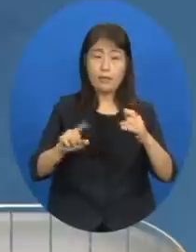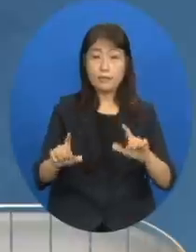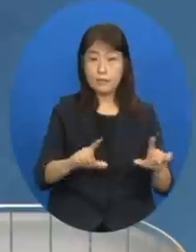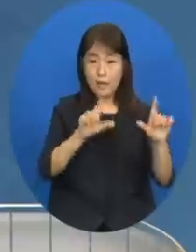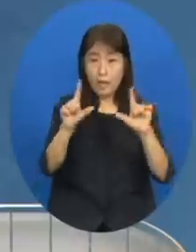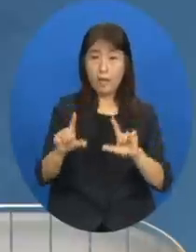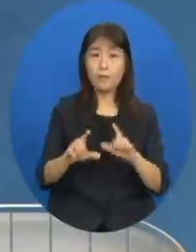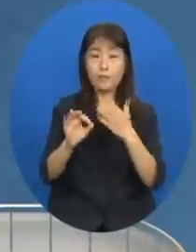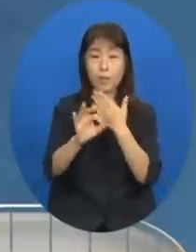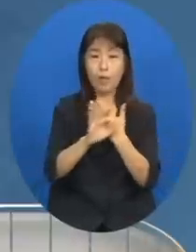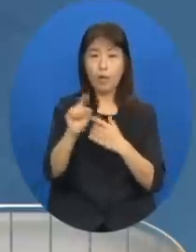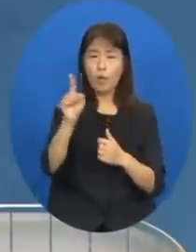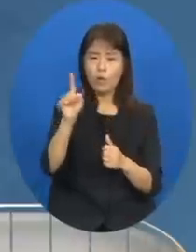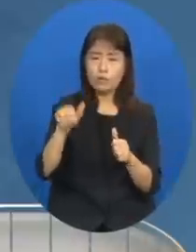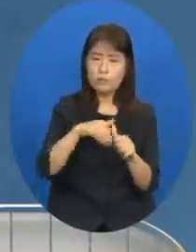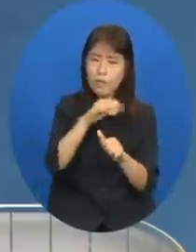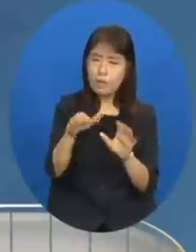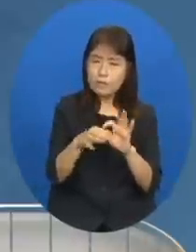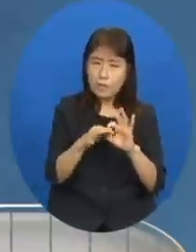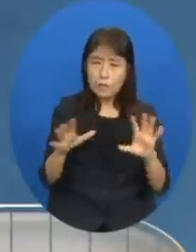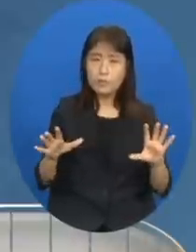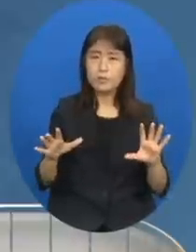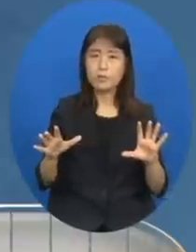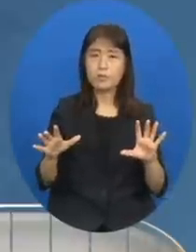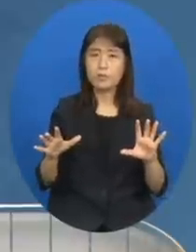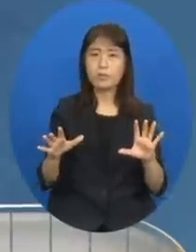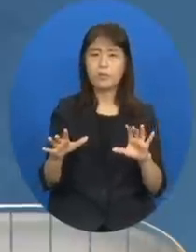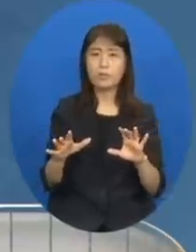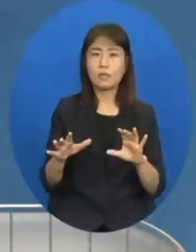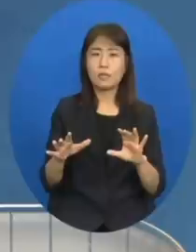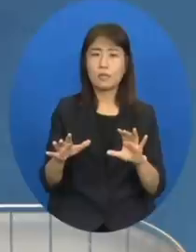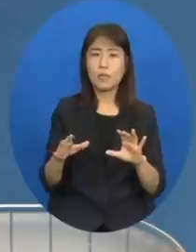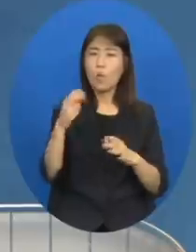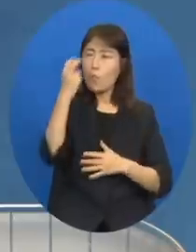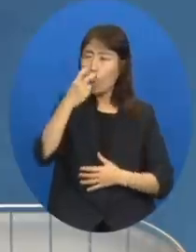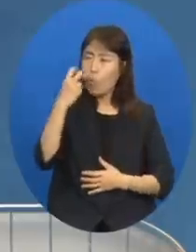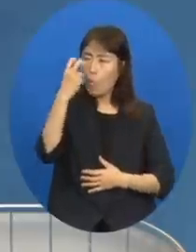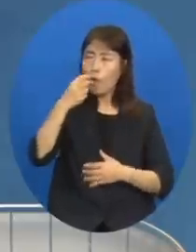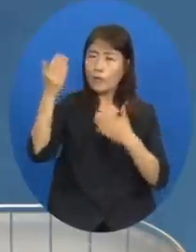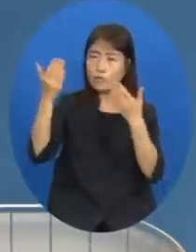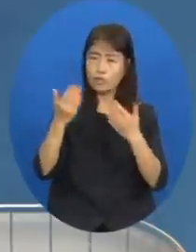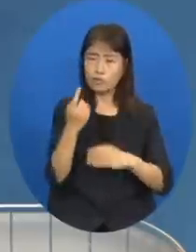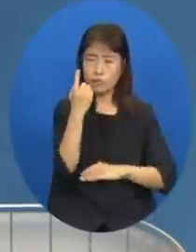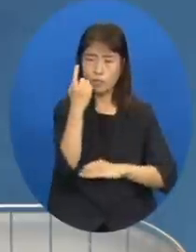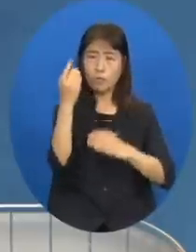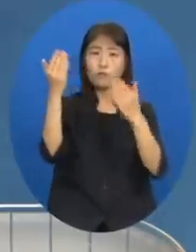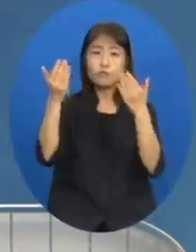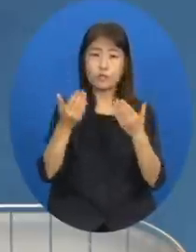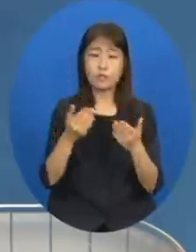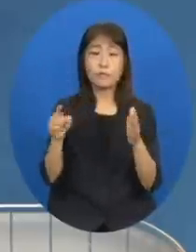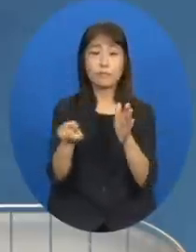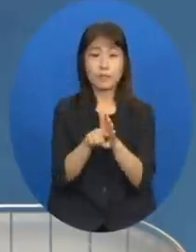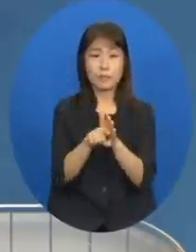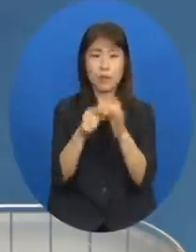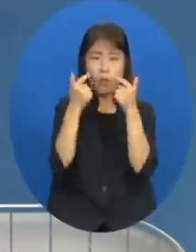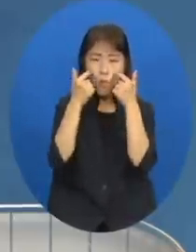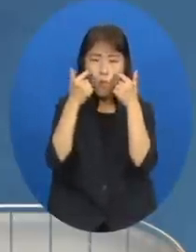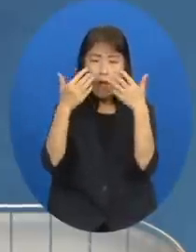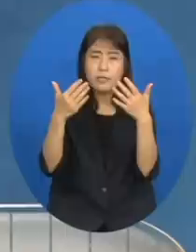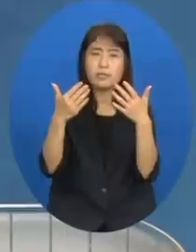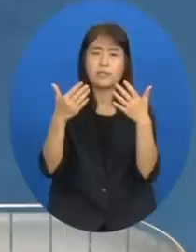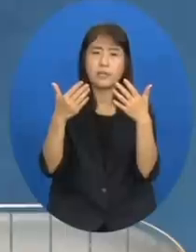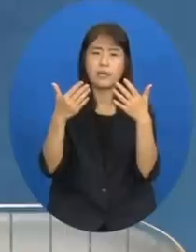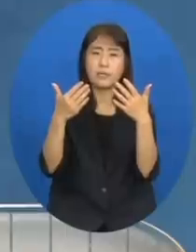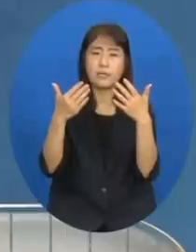어떤 상황에서든지 하나님은 정말 우리를 보호하시고 지키시는 하나님이라는 믿음을 분명하게 하고